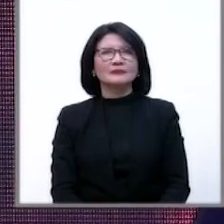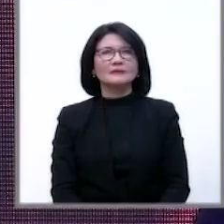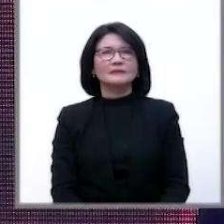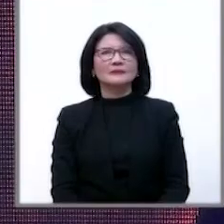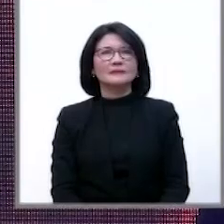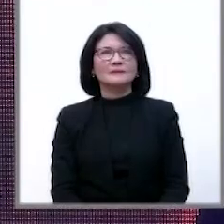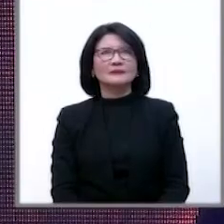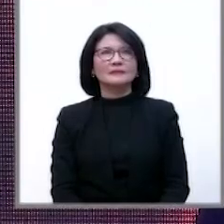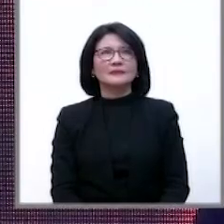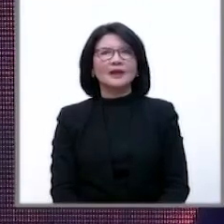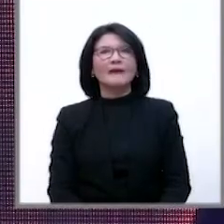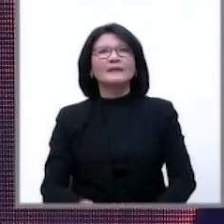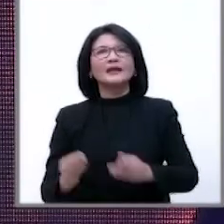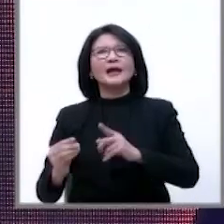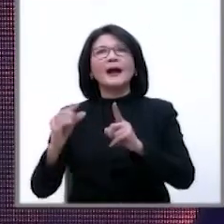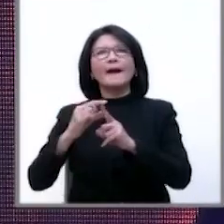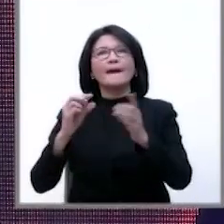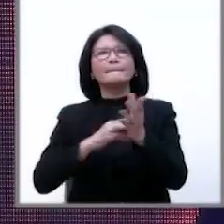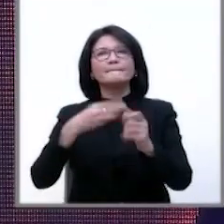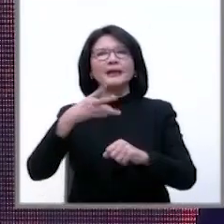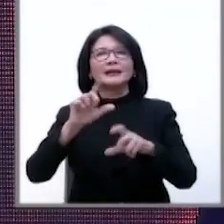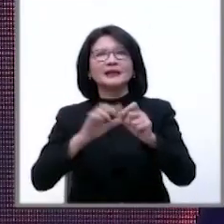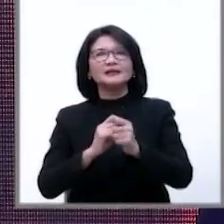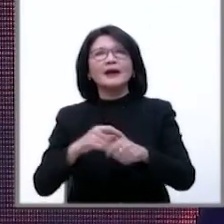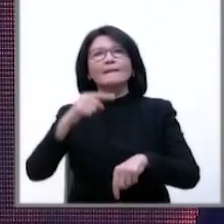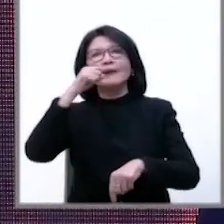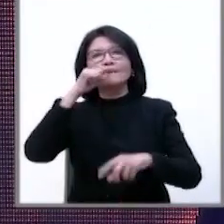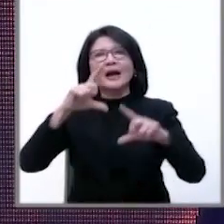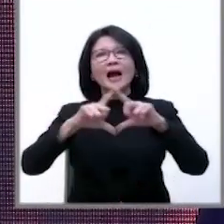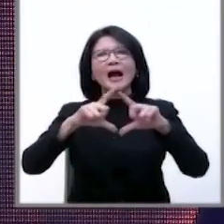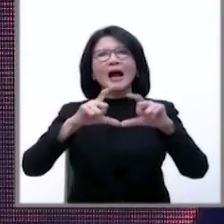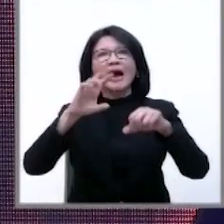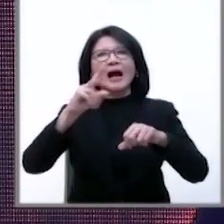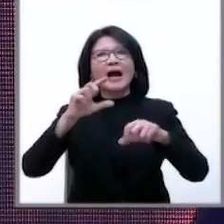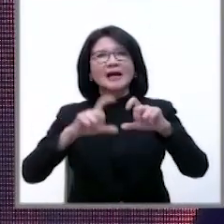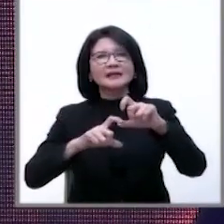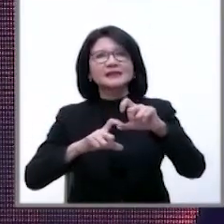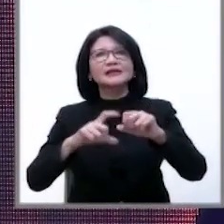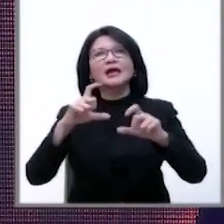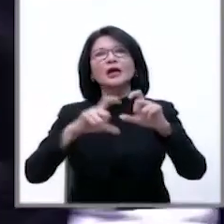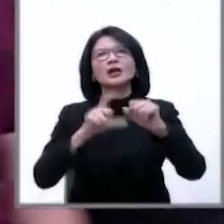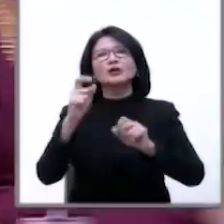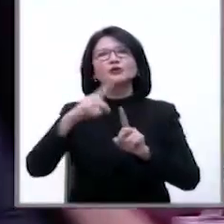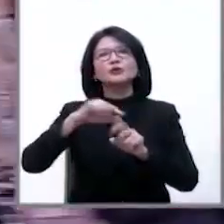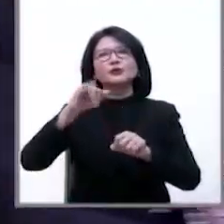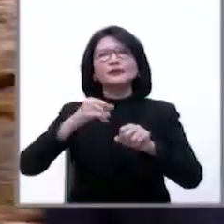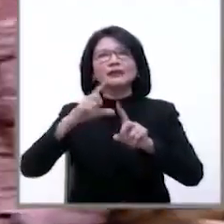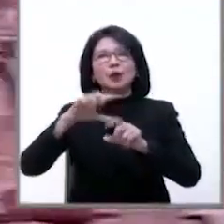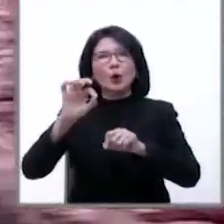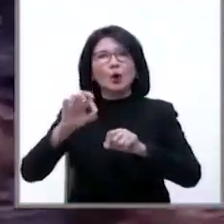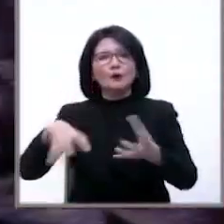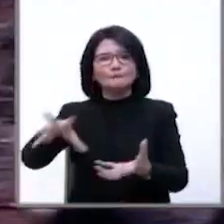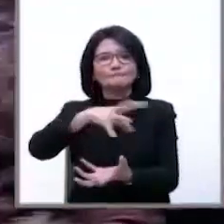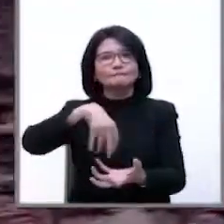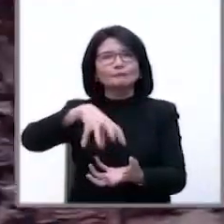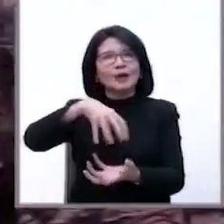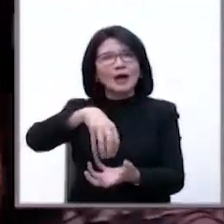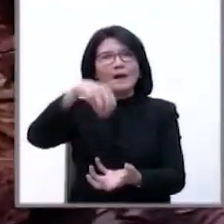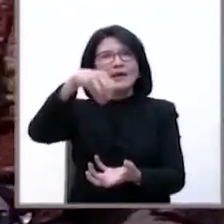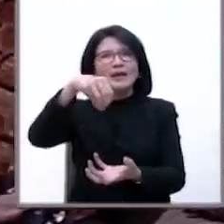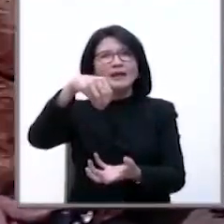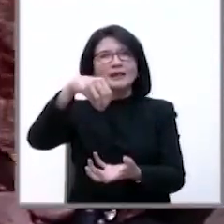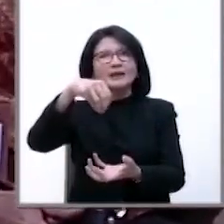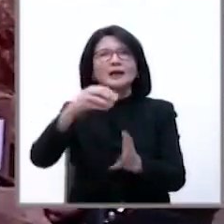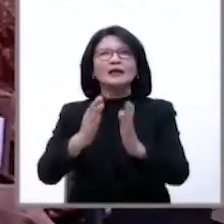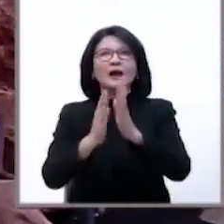persilakan panelis bapak Dr Ari sujito untuk berkenan mengambil undangan daftar pertanyaan dari wadah mohon